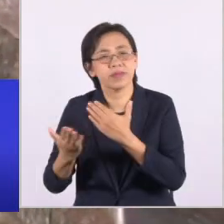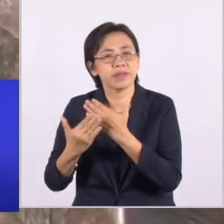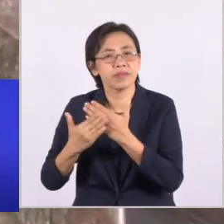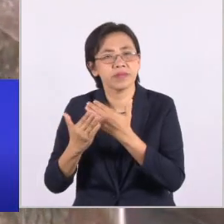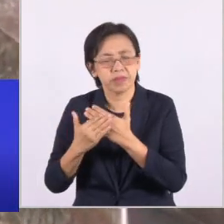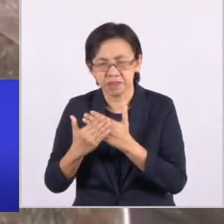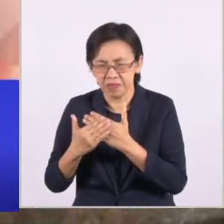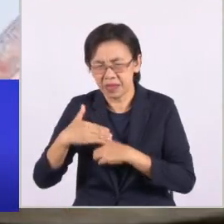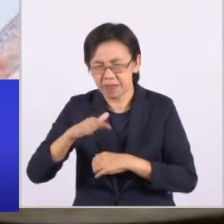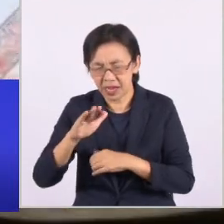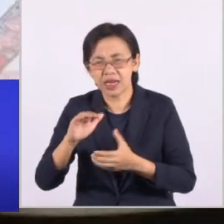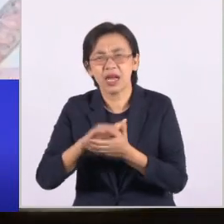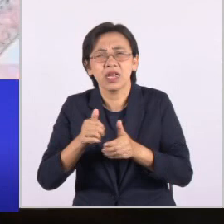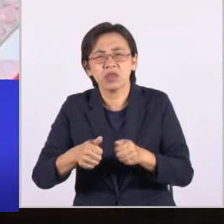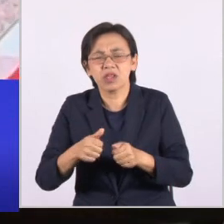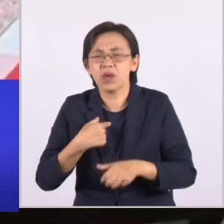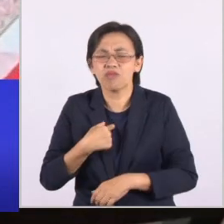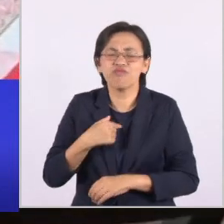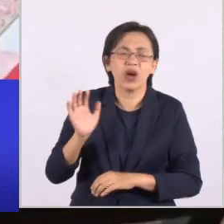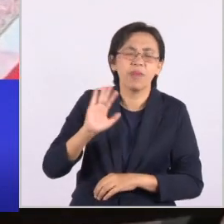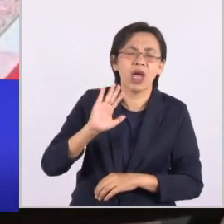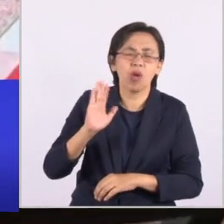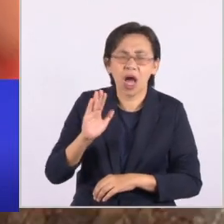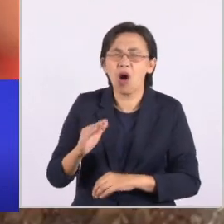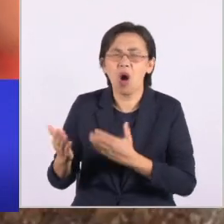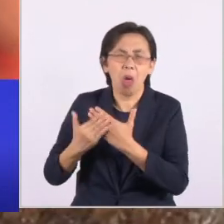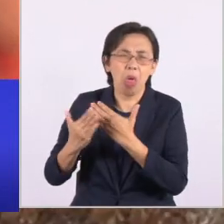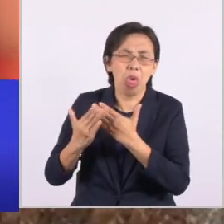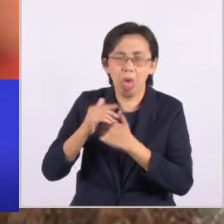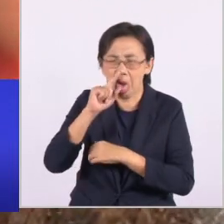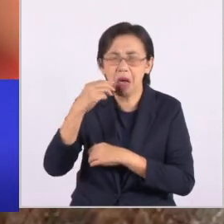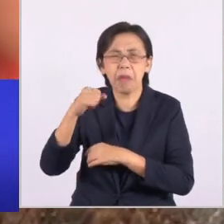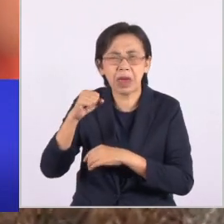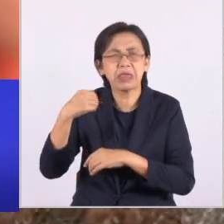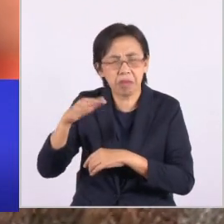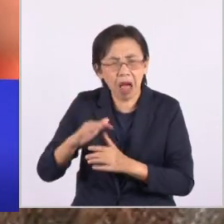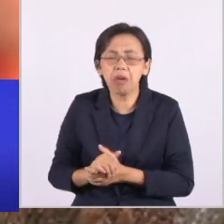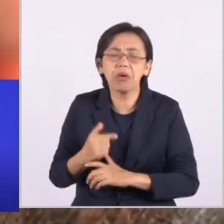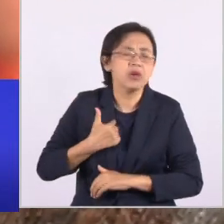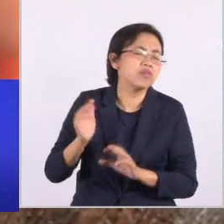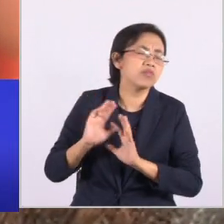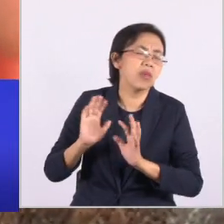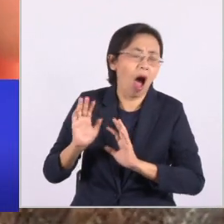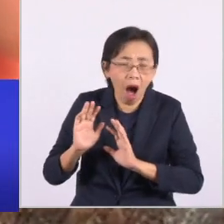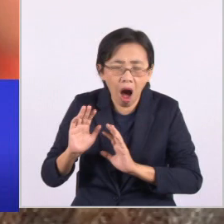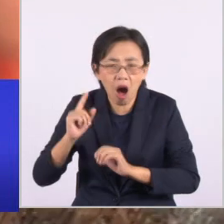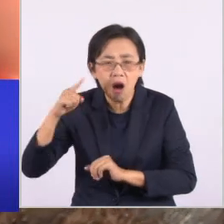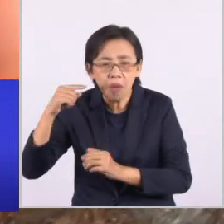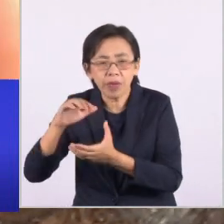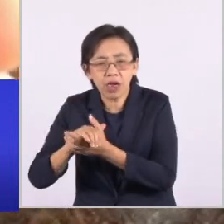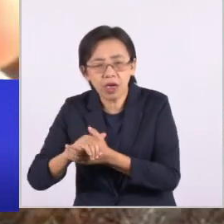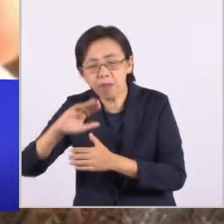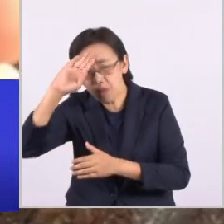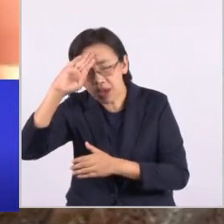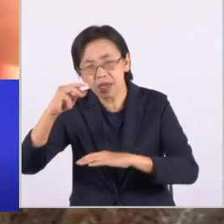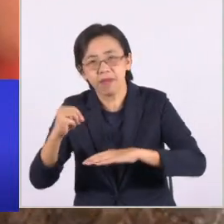ไปจดทะเบียนสมรสกันเป็น 10ครั้งแต่ตัวเองก็ผลัดวันประกันพรุ่งไปเรื่อยๆจนกระทั่งภรรยาป่วยค่ะป่วยเป็นมะเร็งปาก